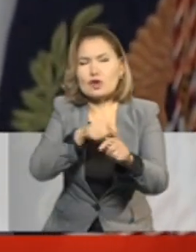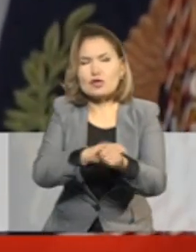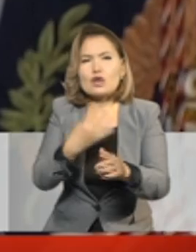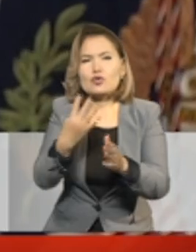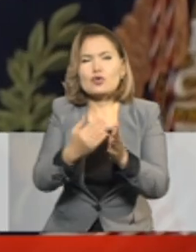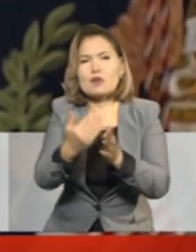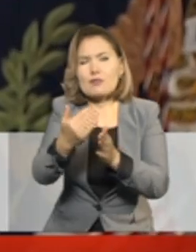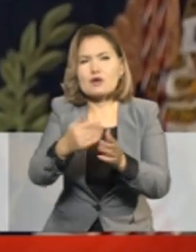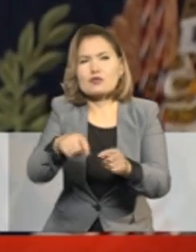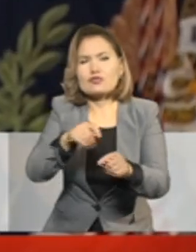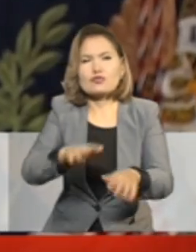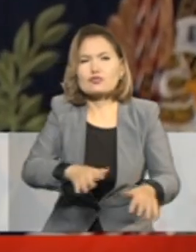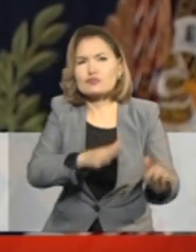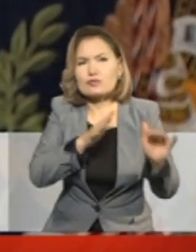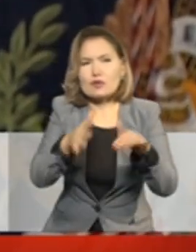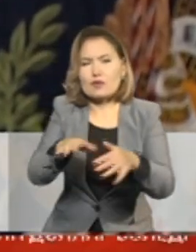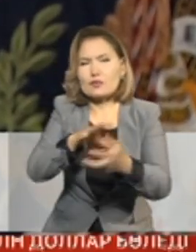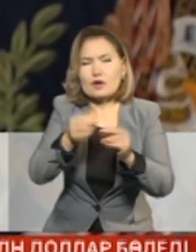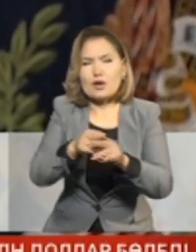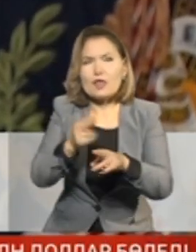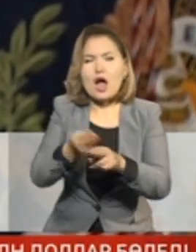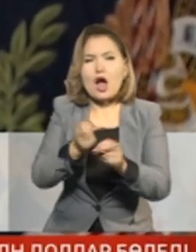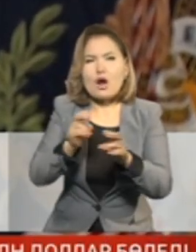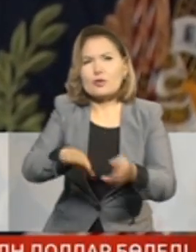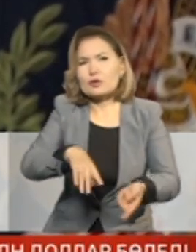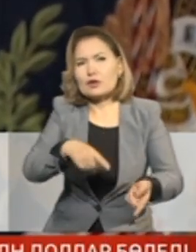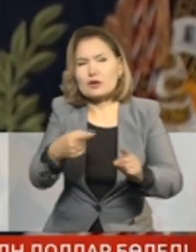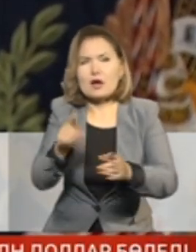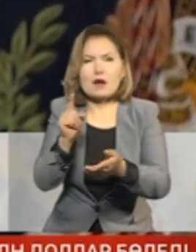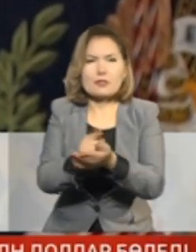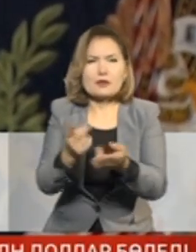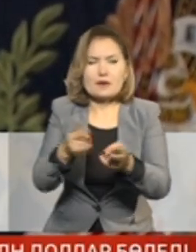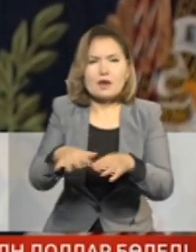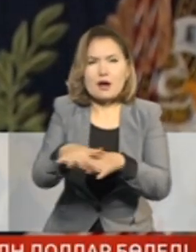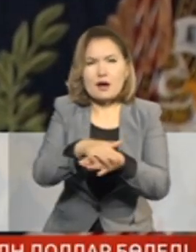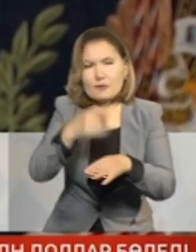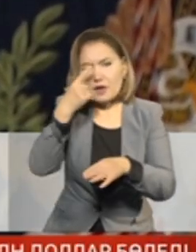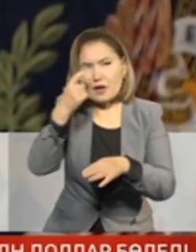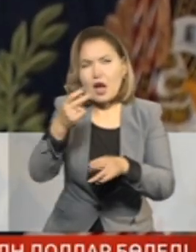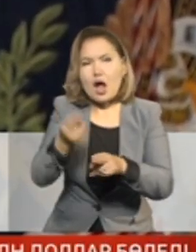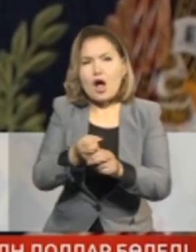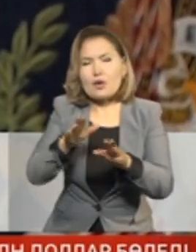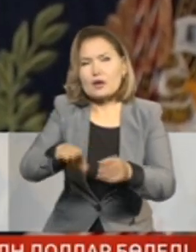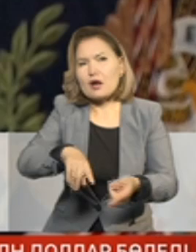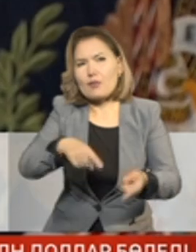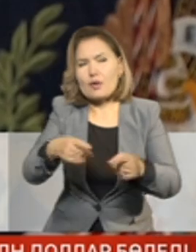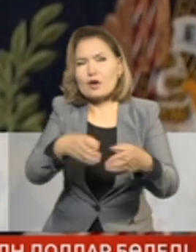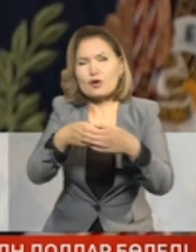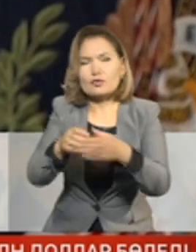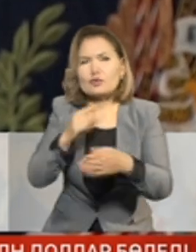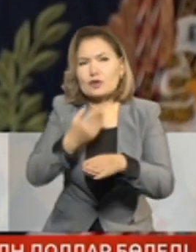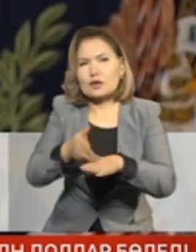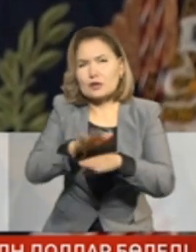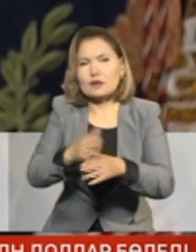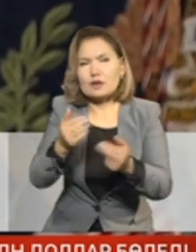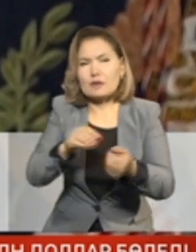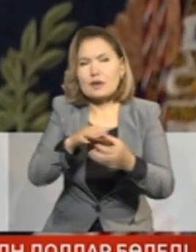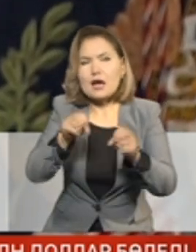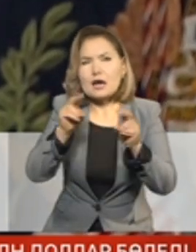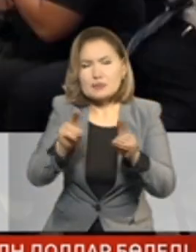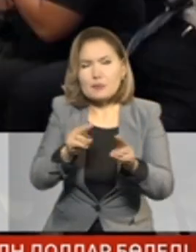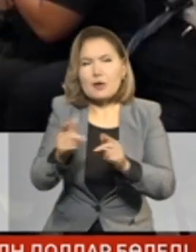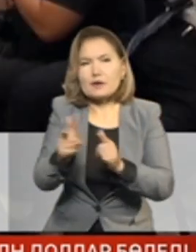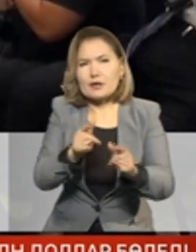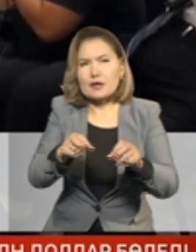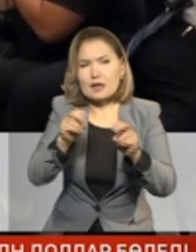баршаңызды жергілікті шенеуніктерді тыңдап, қауіпсіздік нұсқауларын орындауға шақырамын. Қазір қауіпсіз аймаққа көшу қиын болуы мүмкін. Сондықтан арнайы